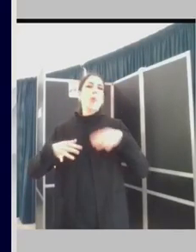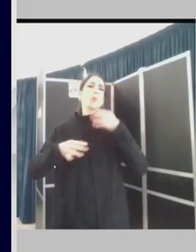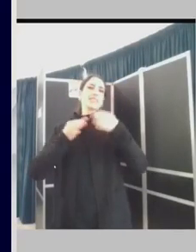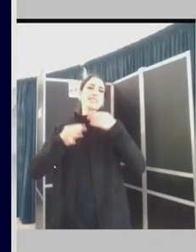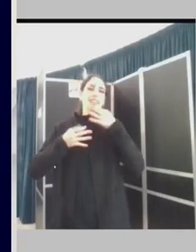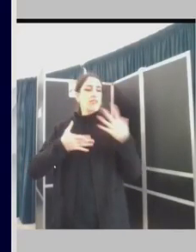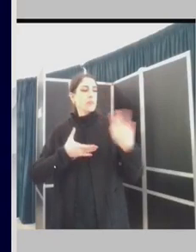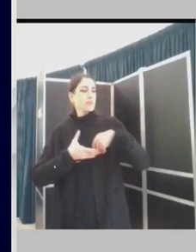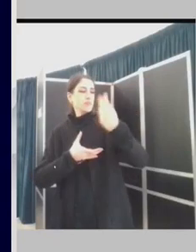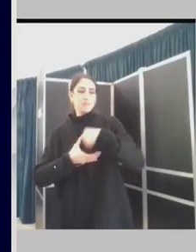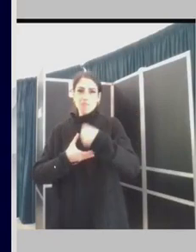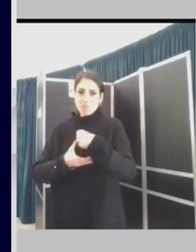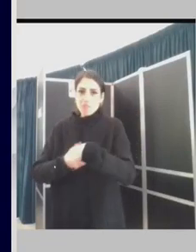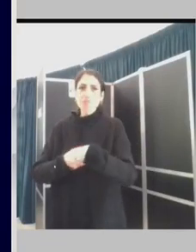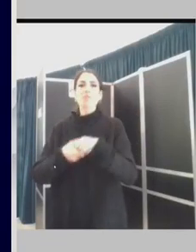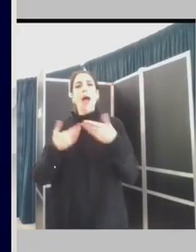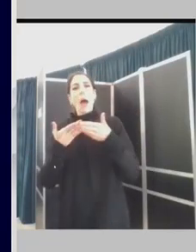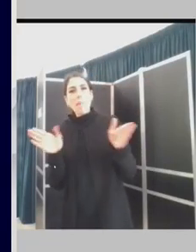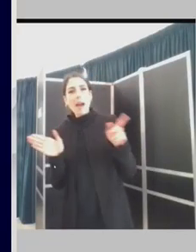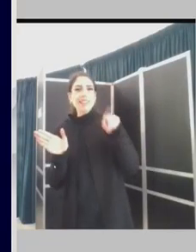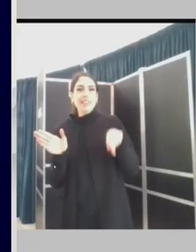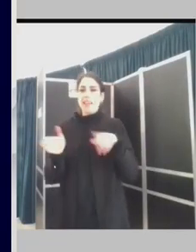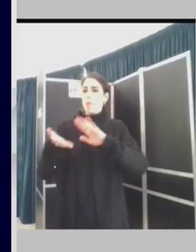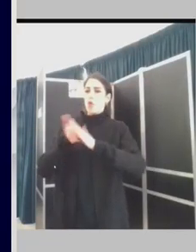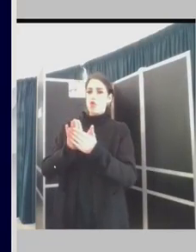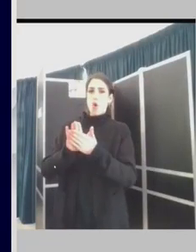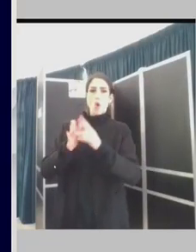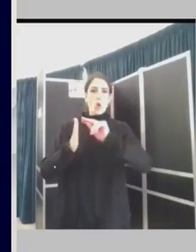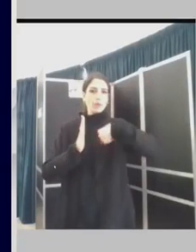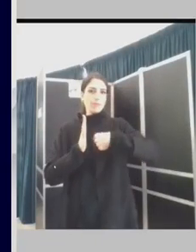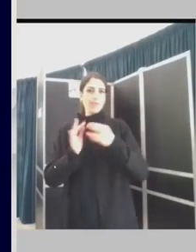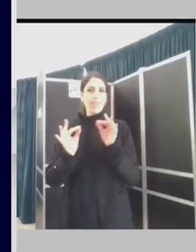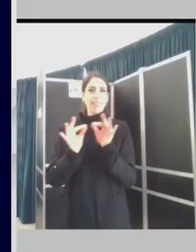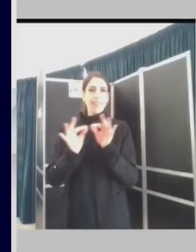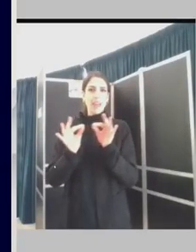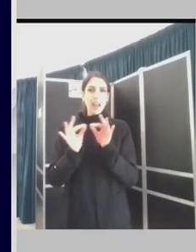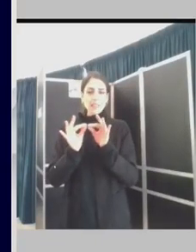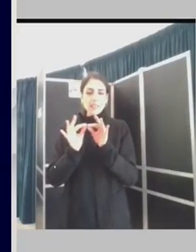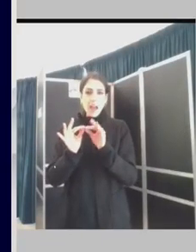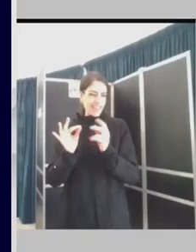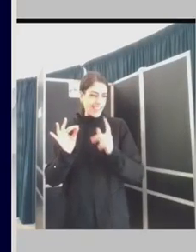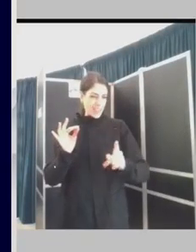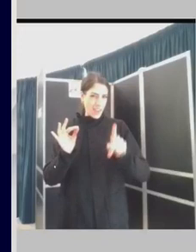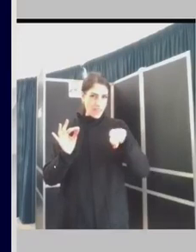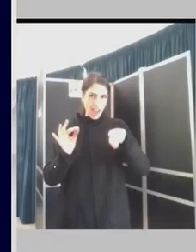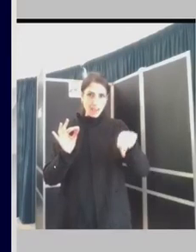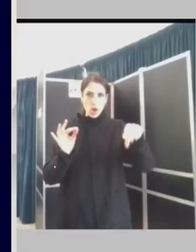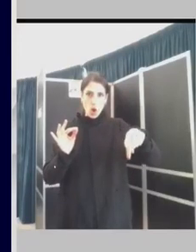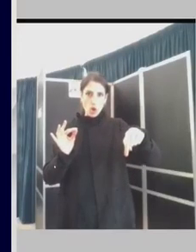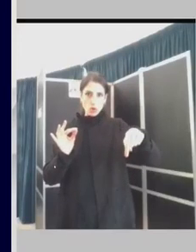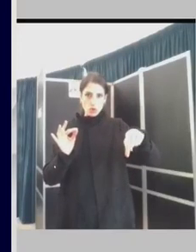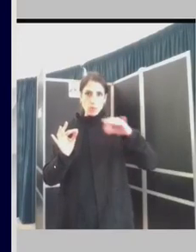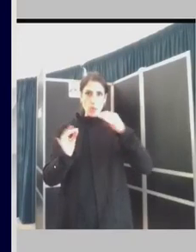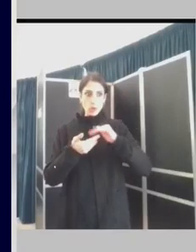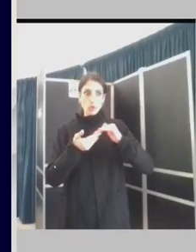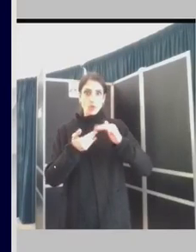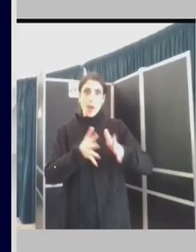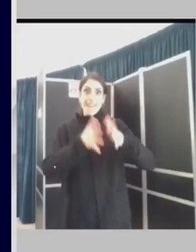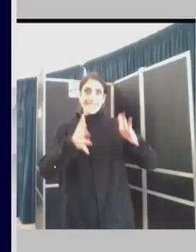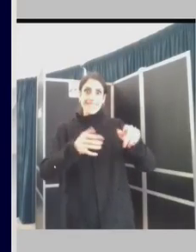un protocollo d'intesa con un'altra importantissima associazione, a allargarci e condividere i valori